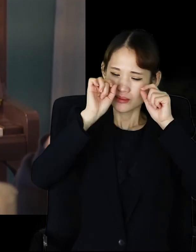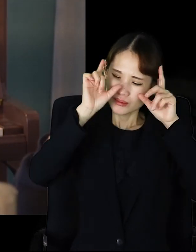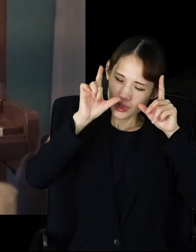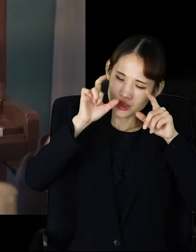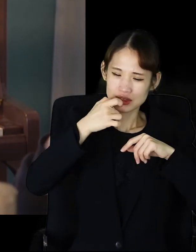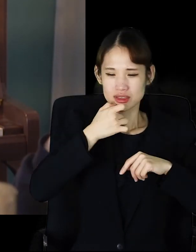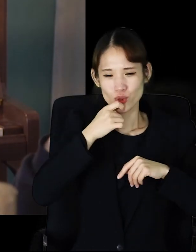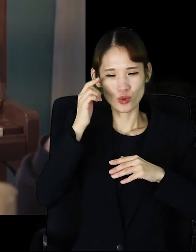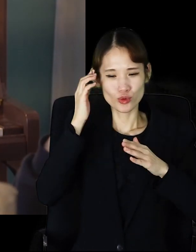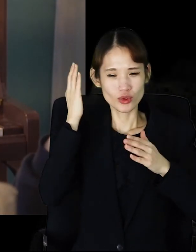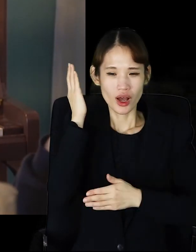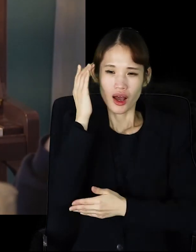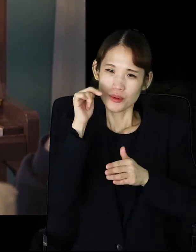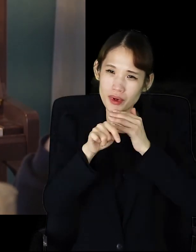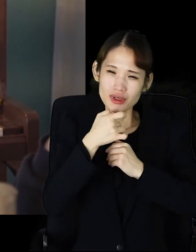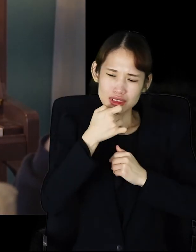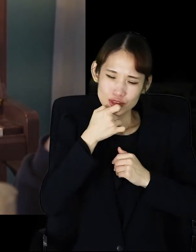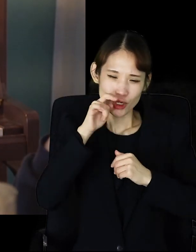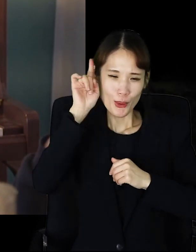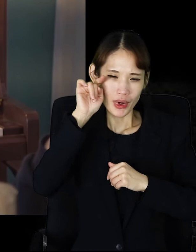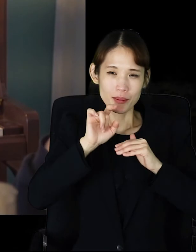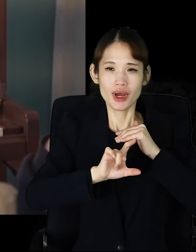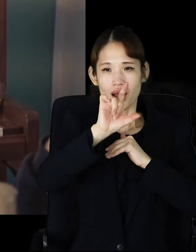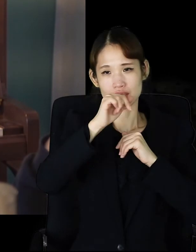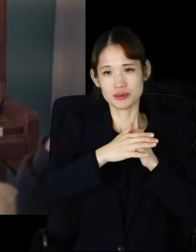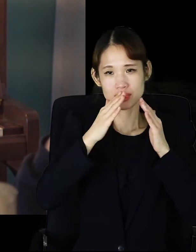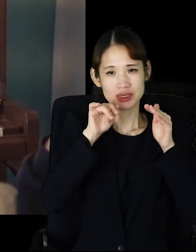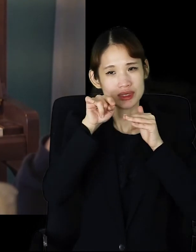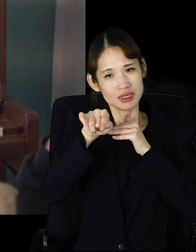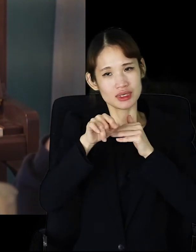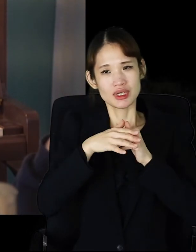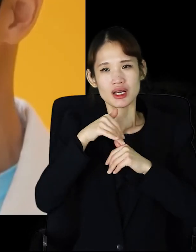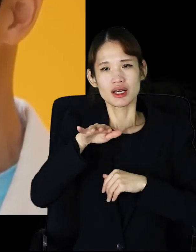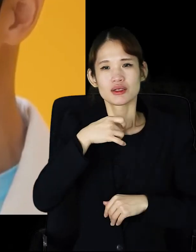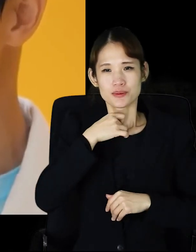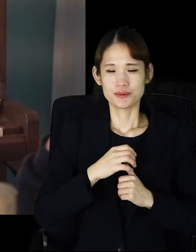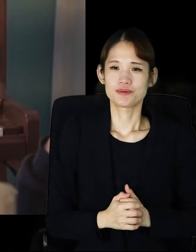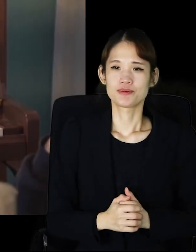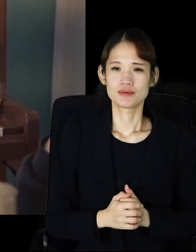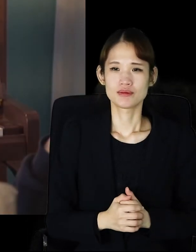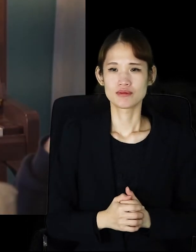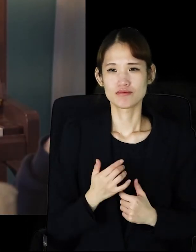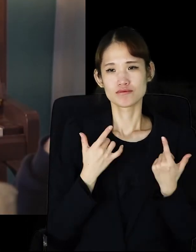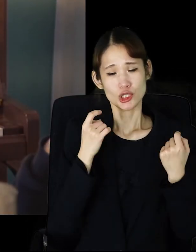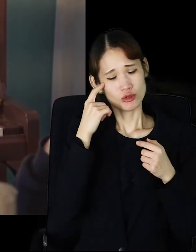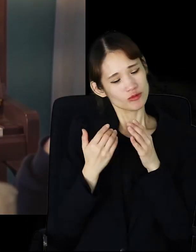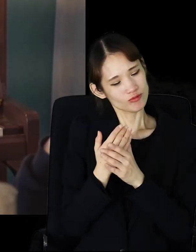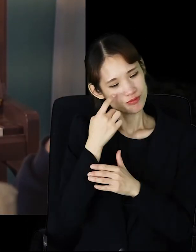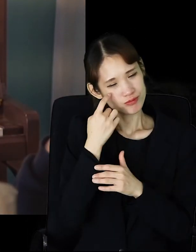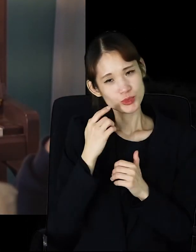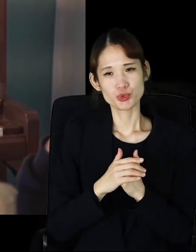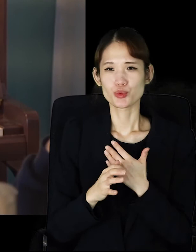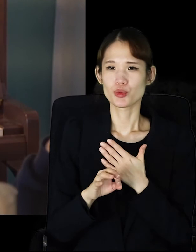힘들고 수업 듣기도 싫고 해서 저는 진짜 매일 아침에 집 나가는 순간부터 집 가고 싶다 하는 사람이거든요. 미안하다. 그런데 또 생각을